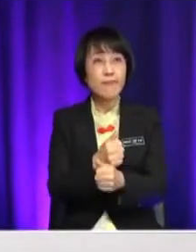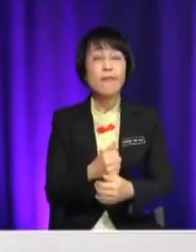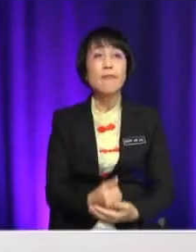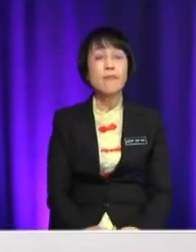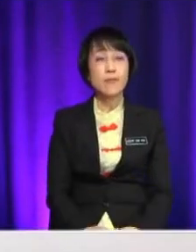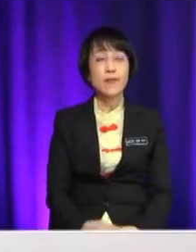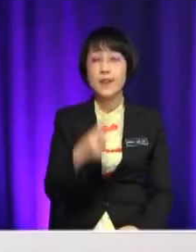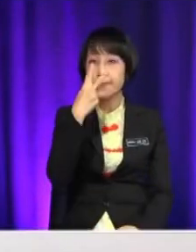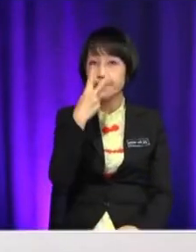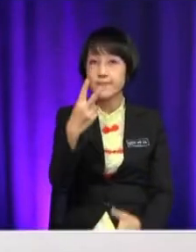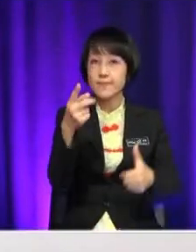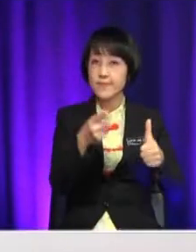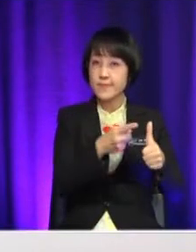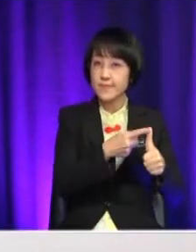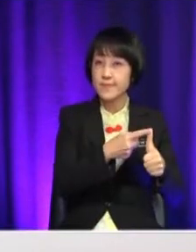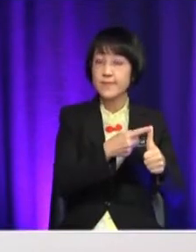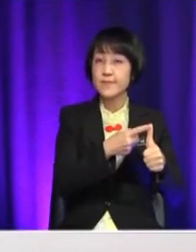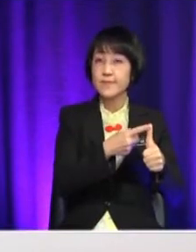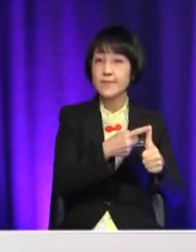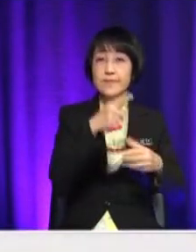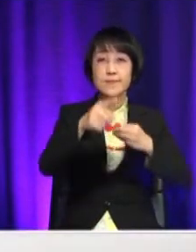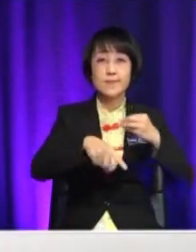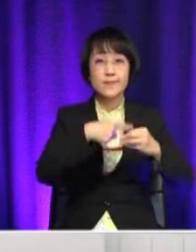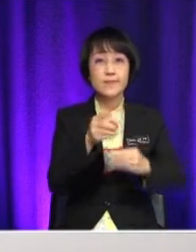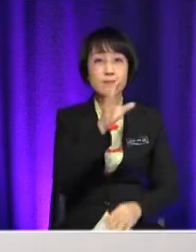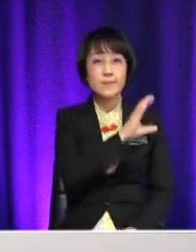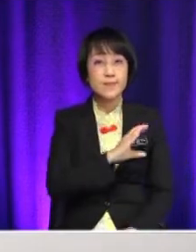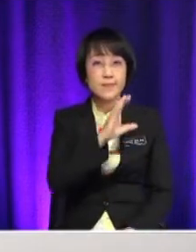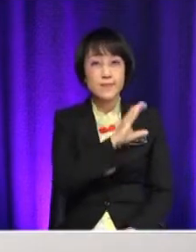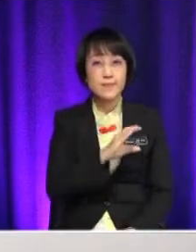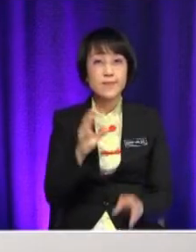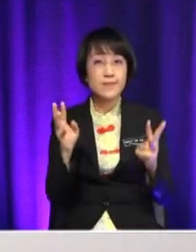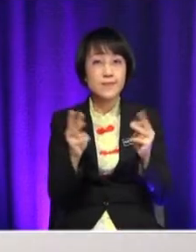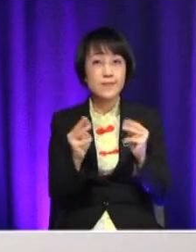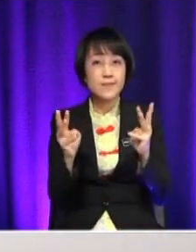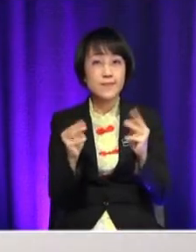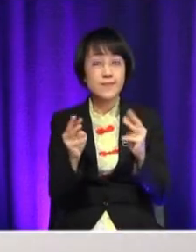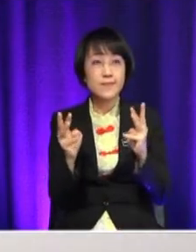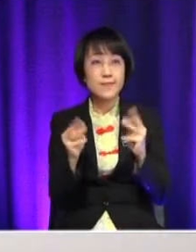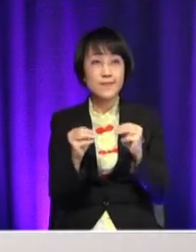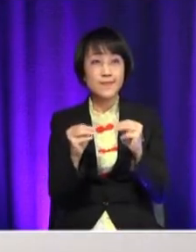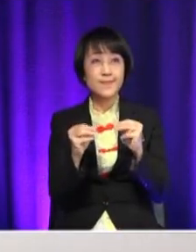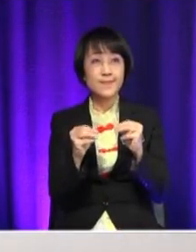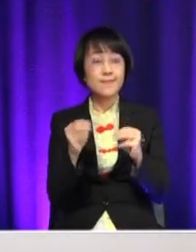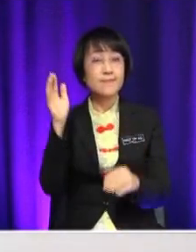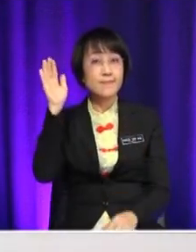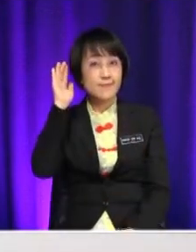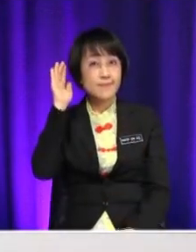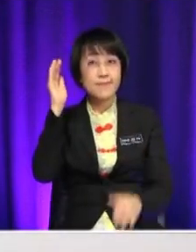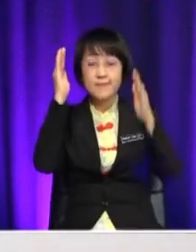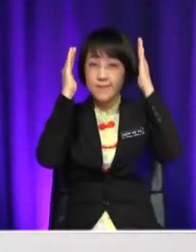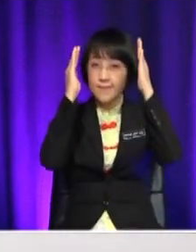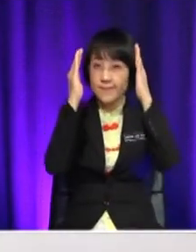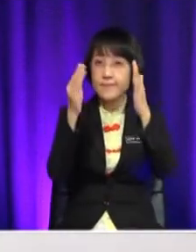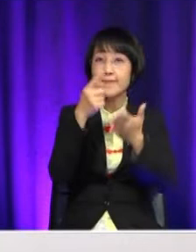seterusnya kita tengok dulu sikit pengenalan tentang ciri-ciri forum. Ya, anak murid saya sekalian, ya, dengar, perhatikan apa yang perlu